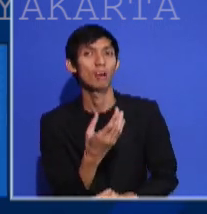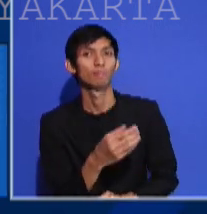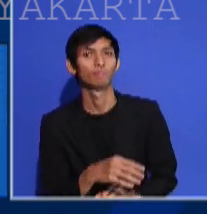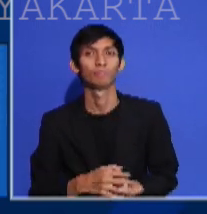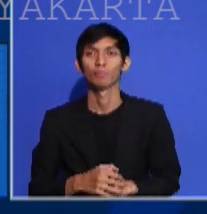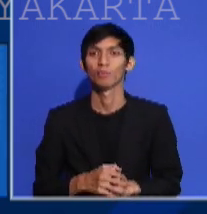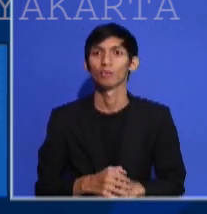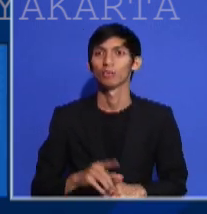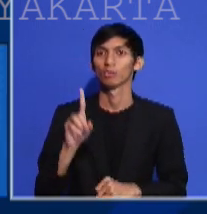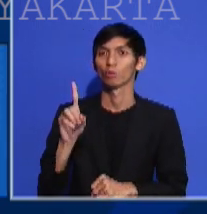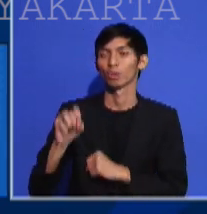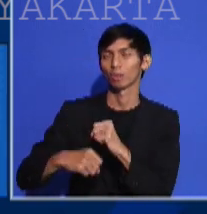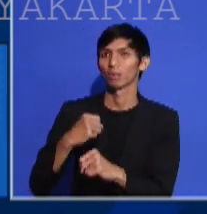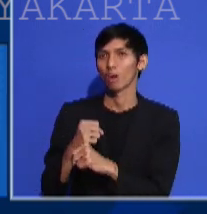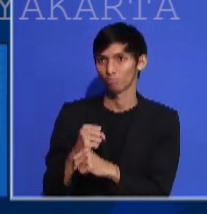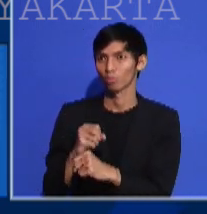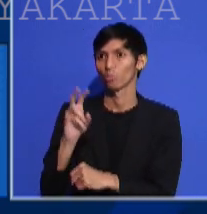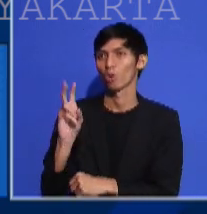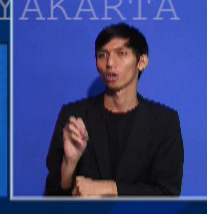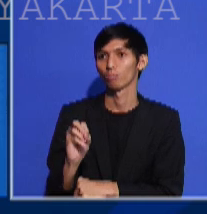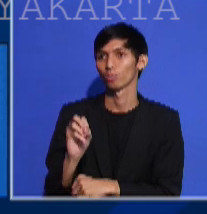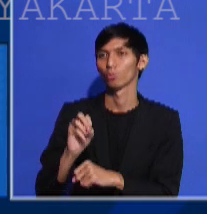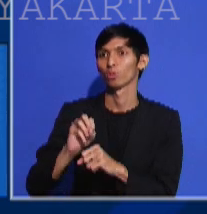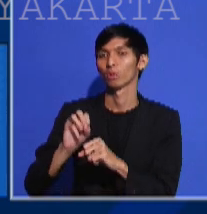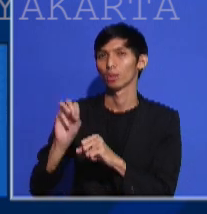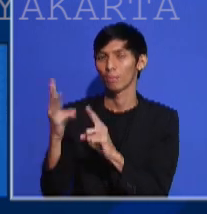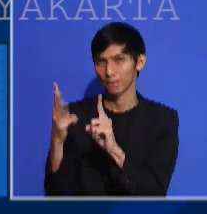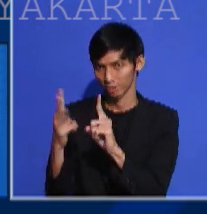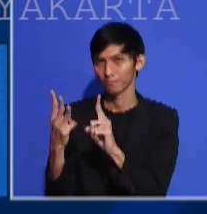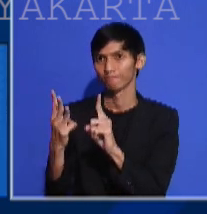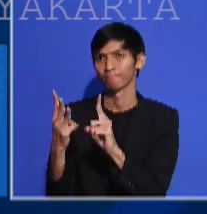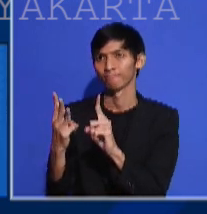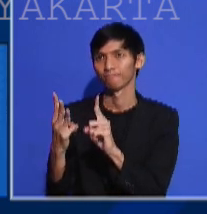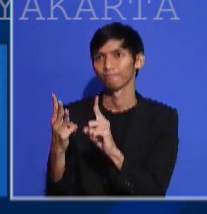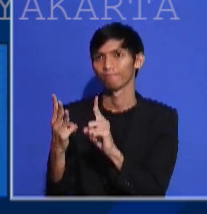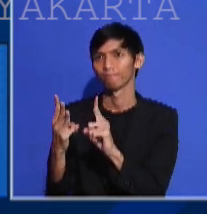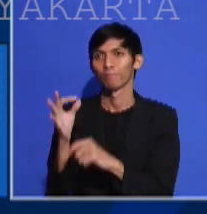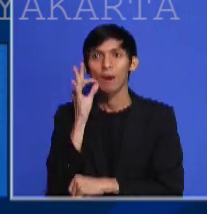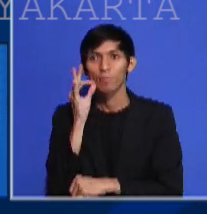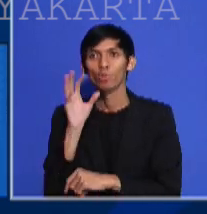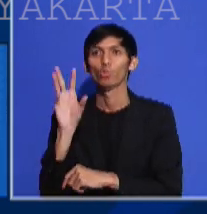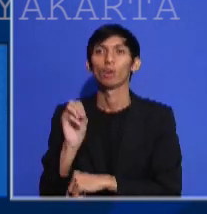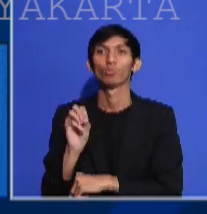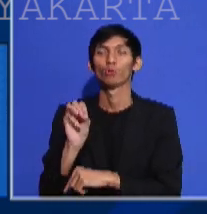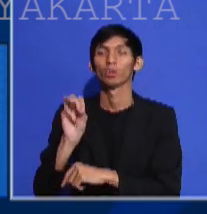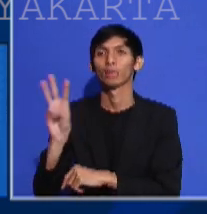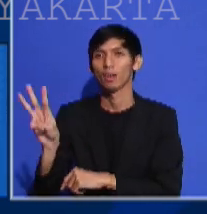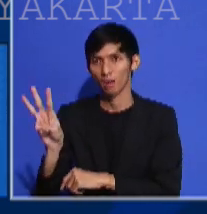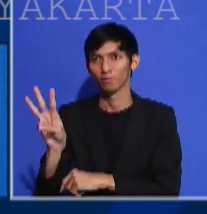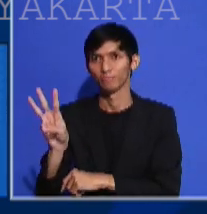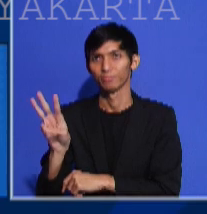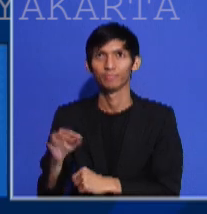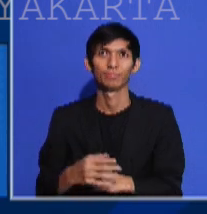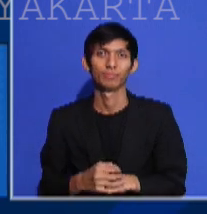tahun di tahun 2013 jadi di tahun 2013 itu eh 2023 maaf Iya itu